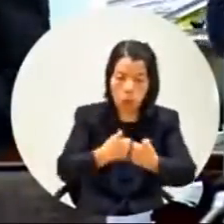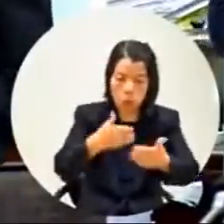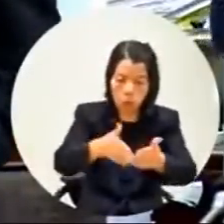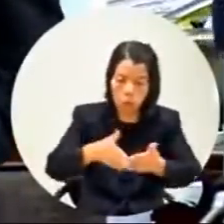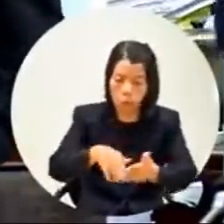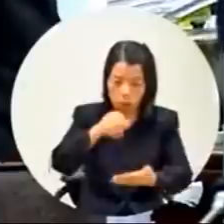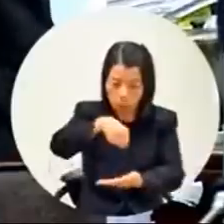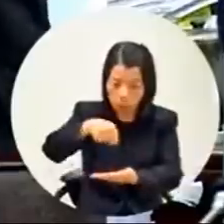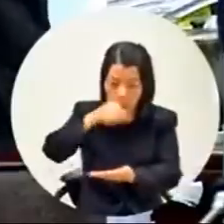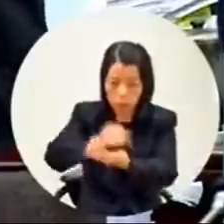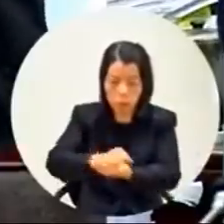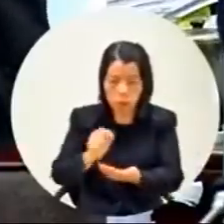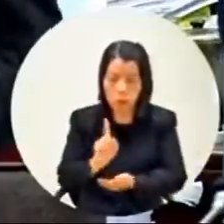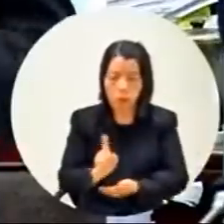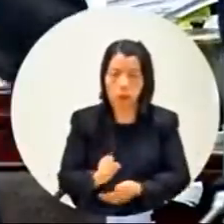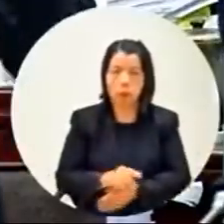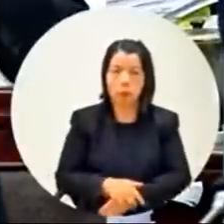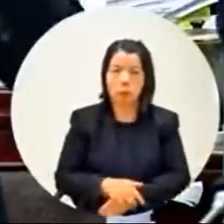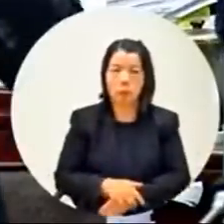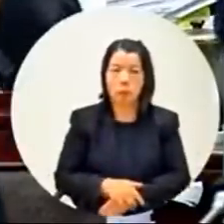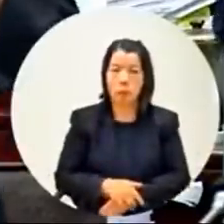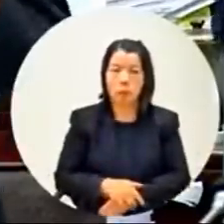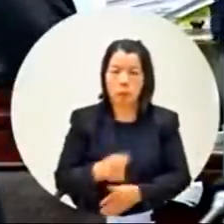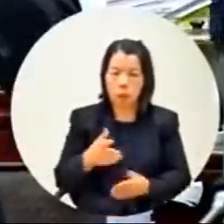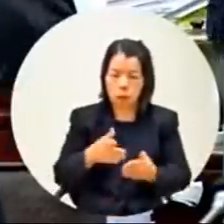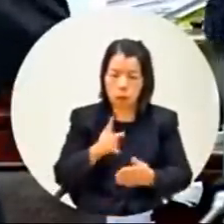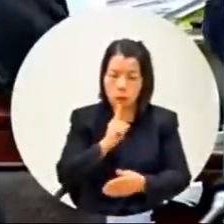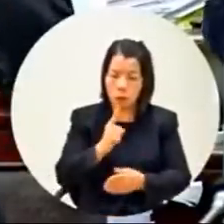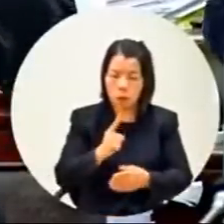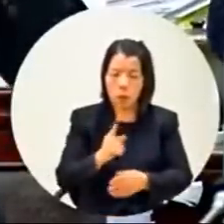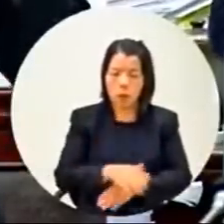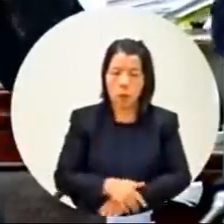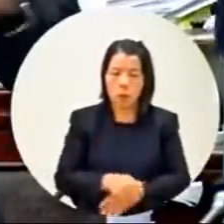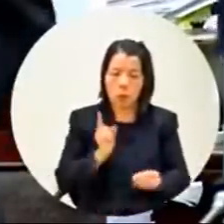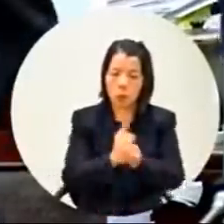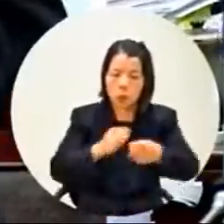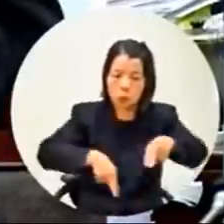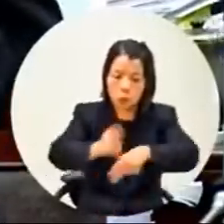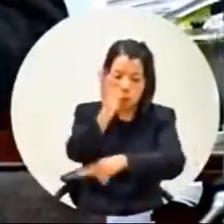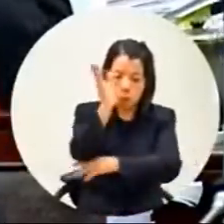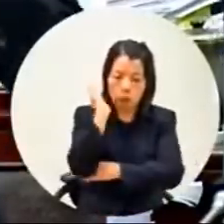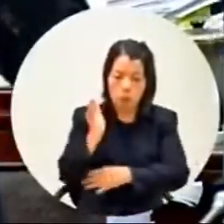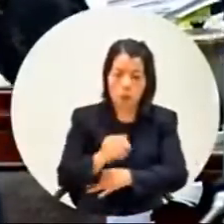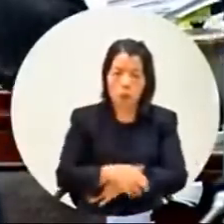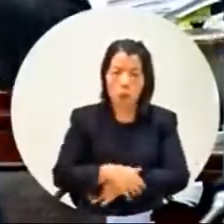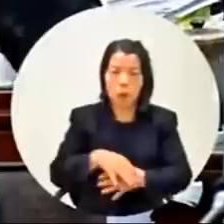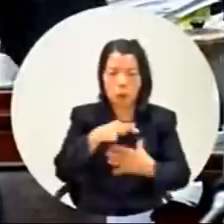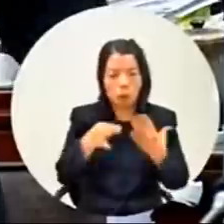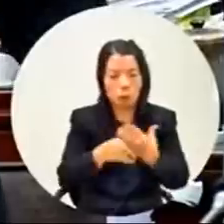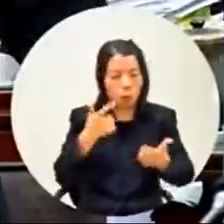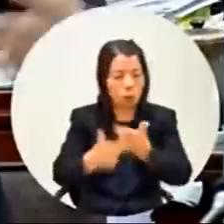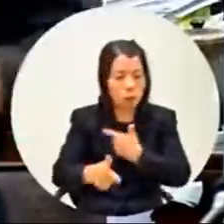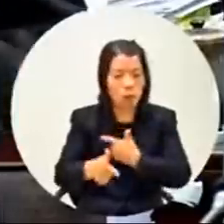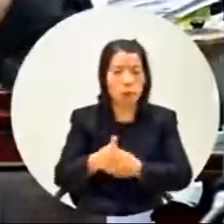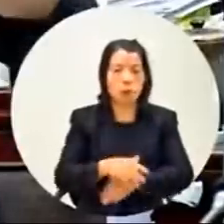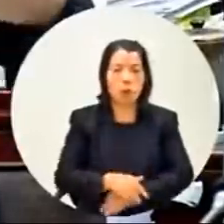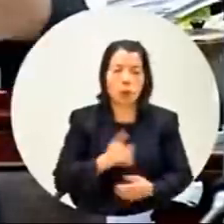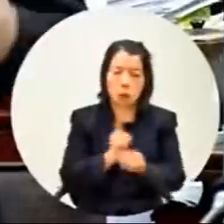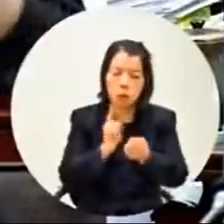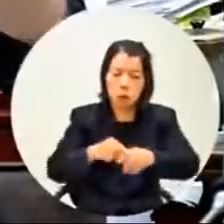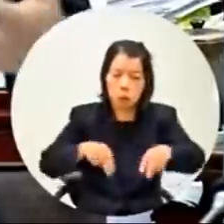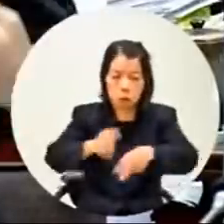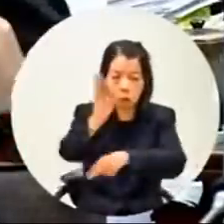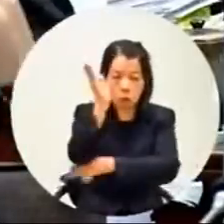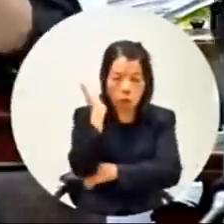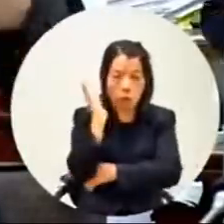戒的内容，刚刚我们局长有提到它是属于行政惩戒的部分，因为譬如说是行政程序以